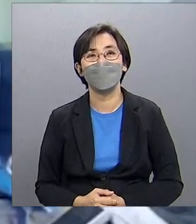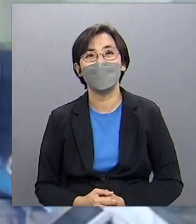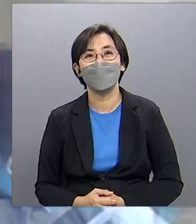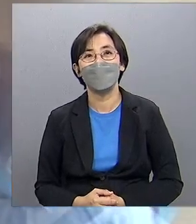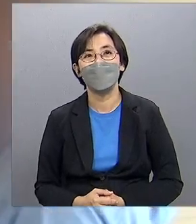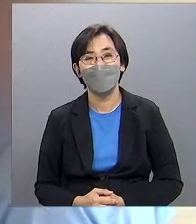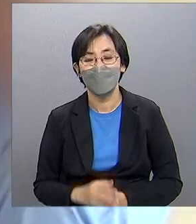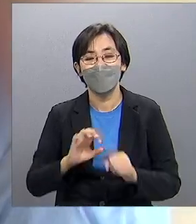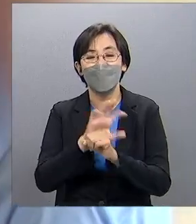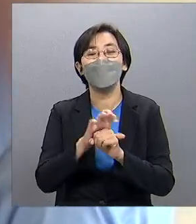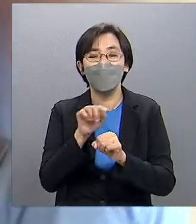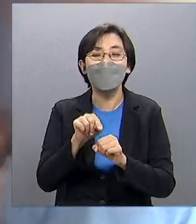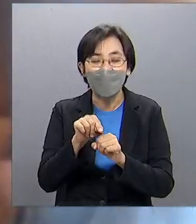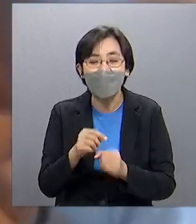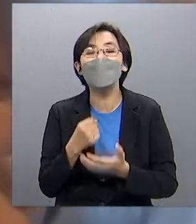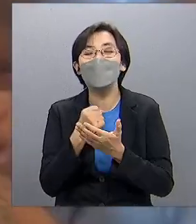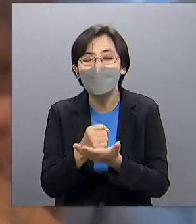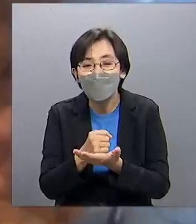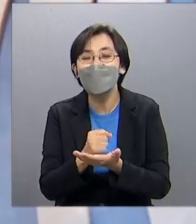ค่ะ